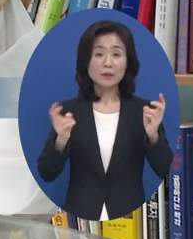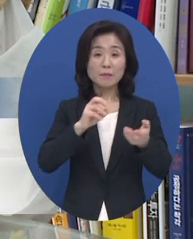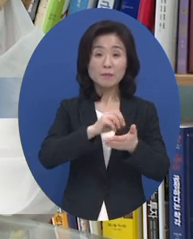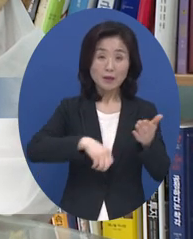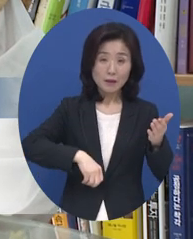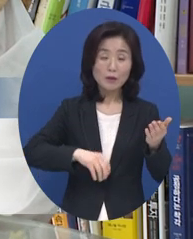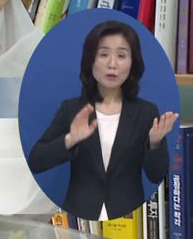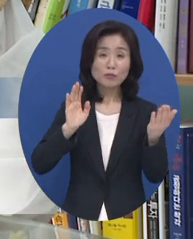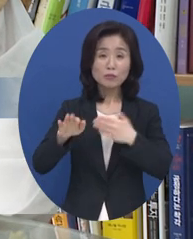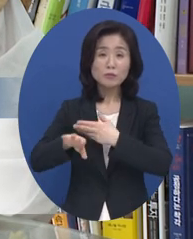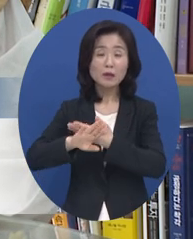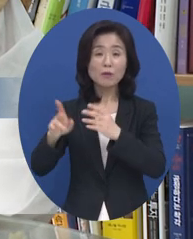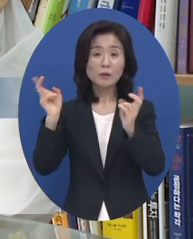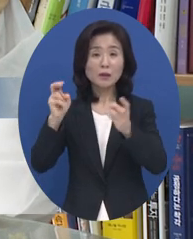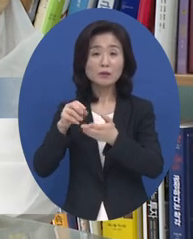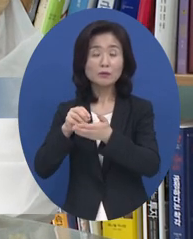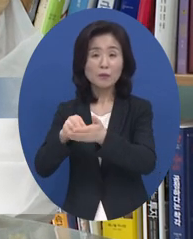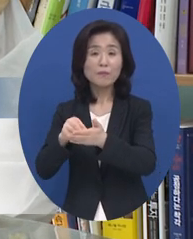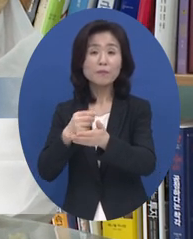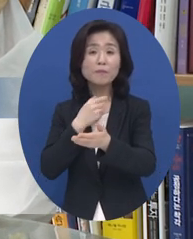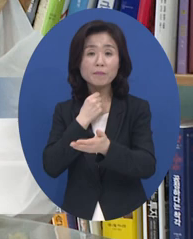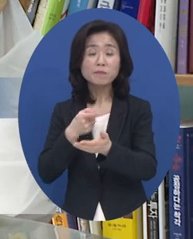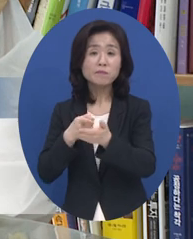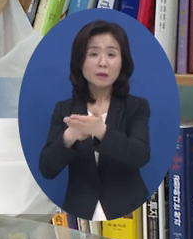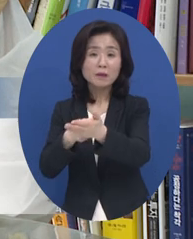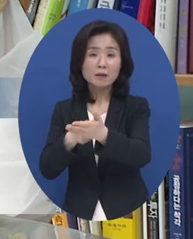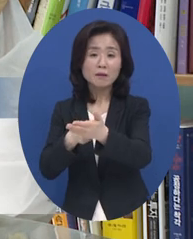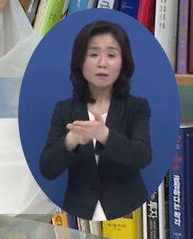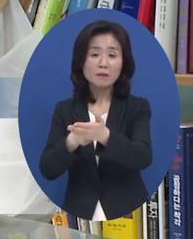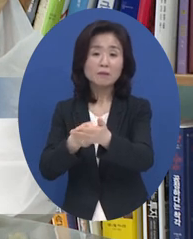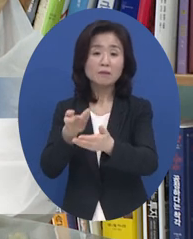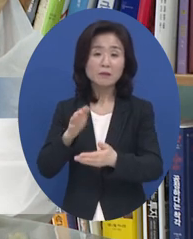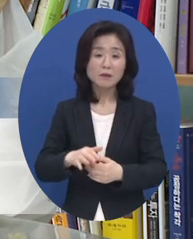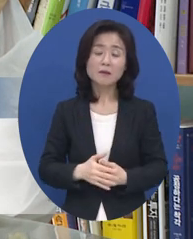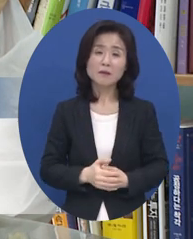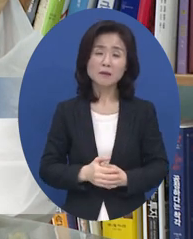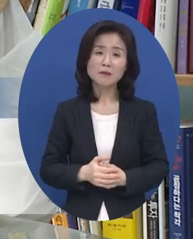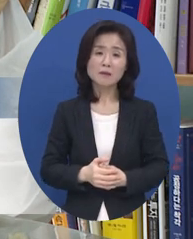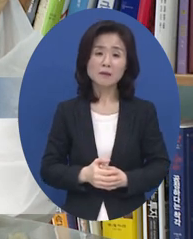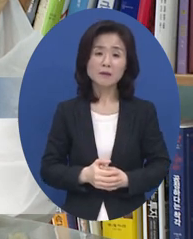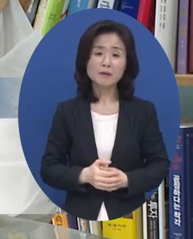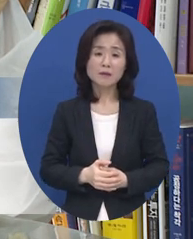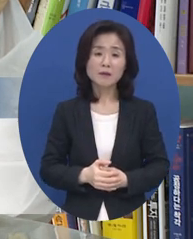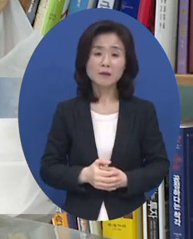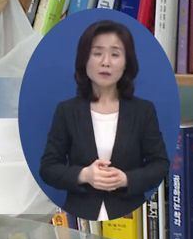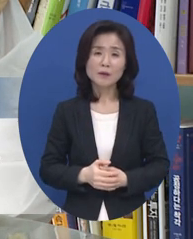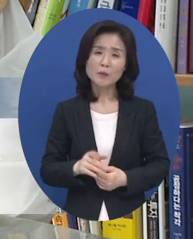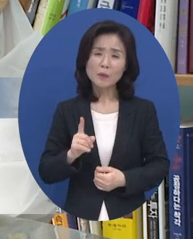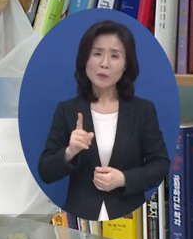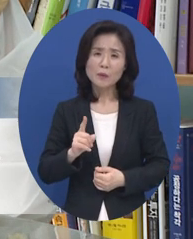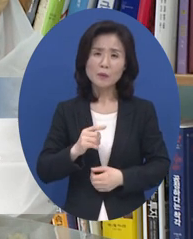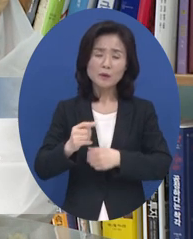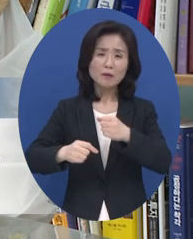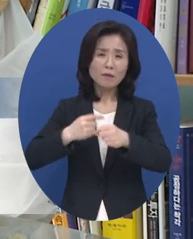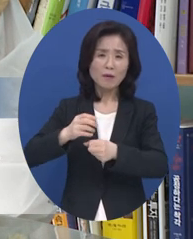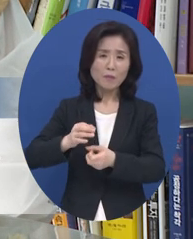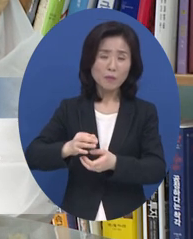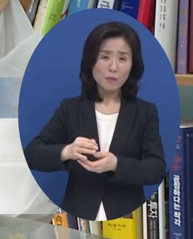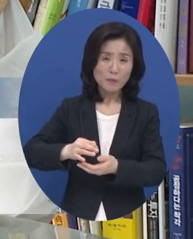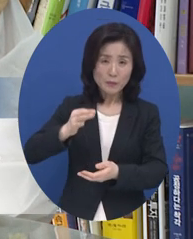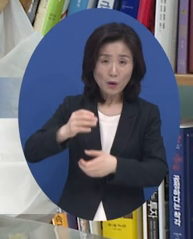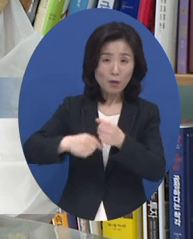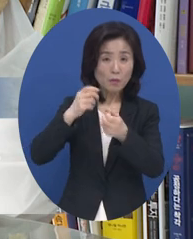퇴사해서 제가 지원을 해보려고 하니 좀 별로 이렇게 그렇게 뭐 높은 연봉도 아니고